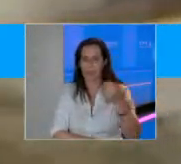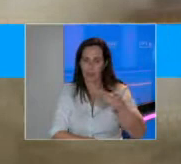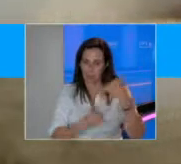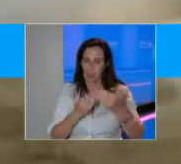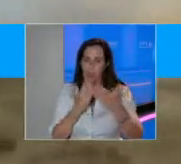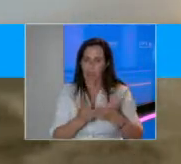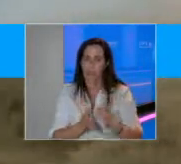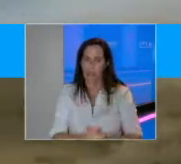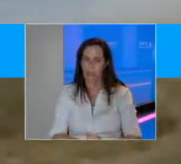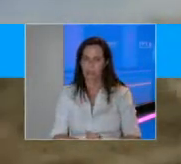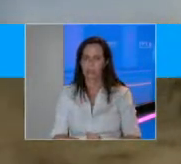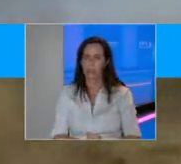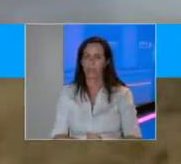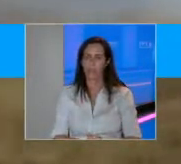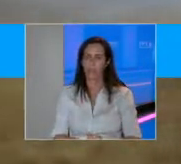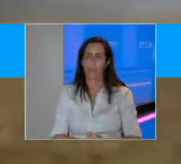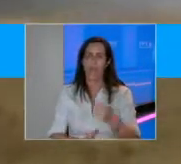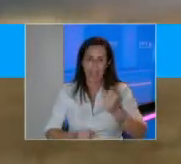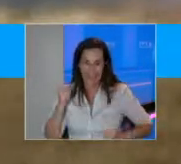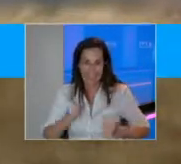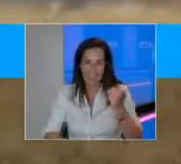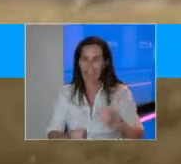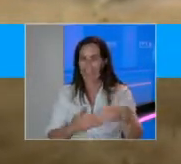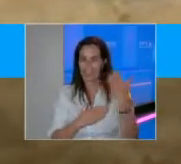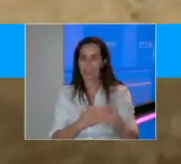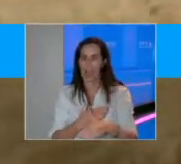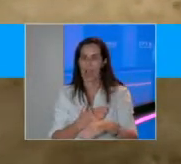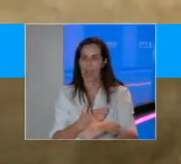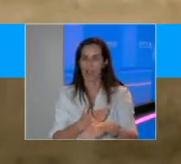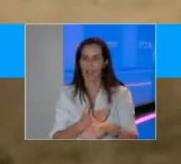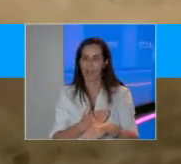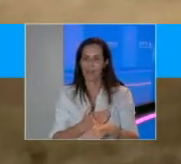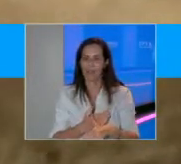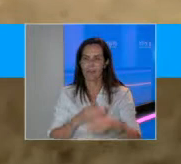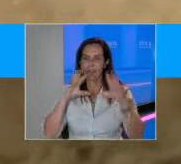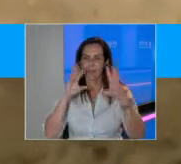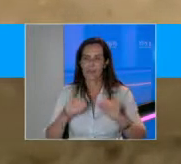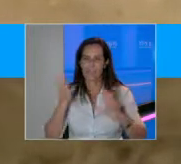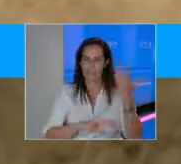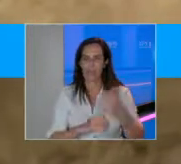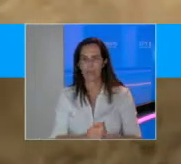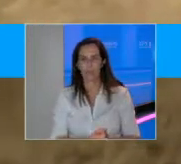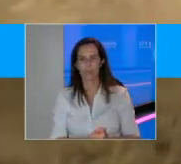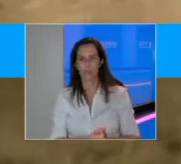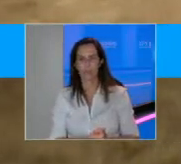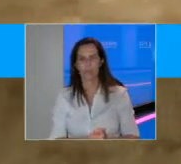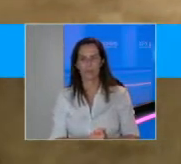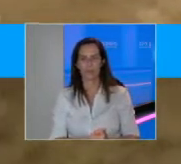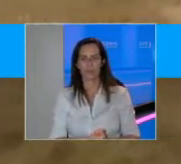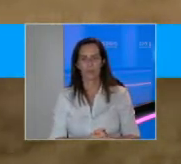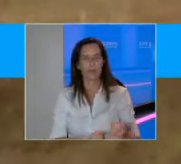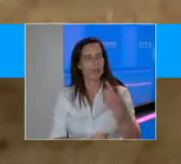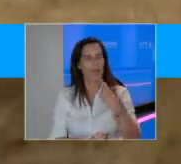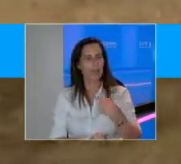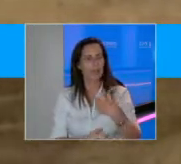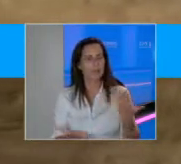הכוחות, עוזר להם פה. זהו, אז ריצה נגמרה בעצם בכיבוי שריפות. תגיד, קודם כל תן